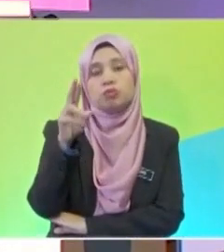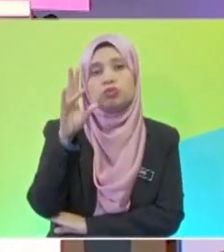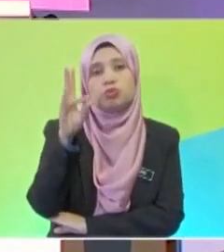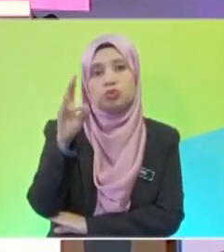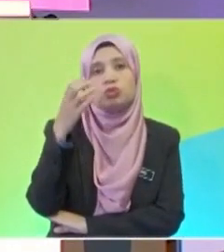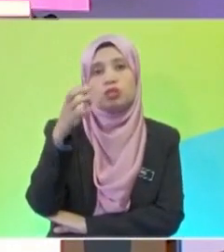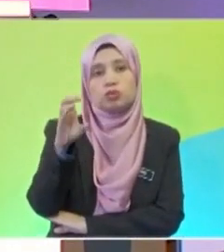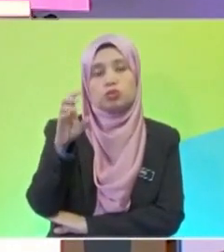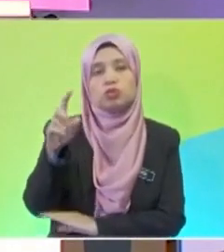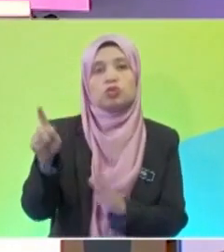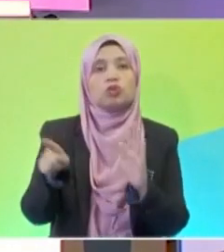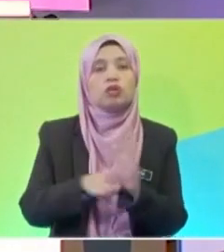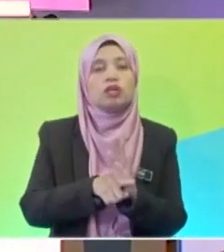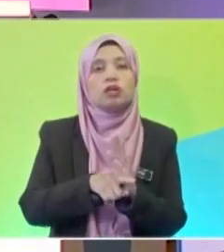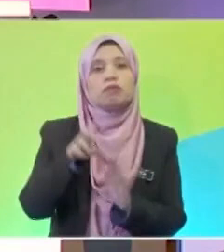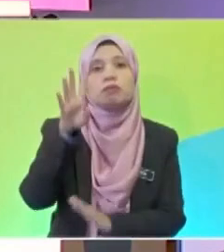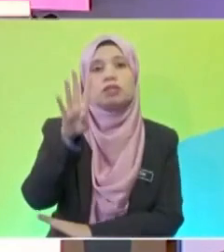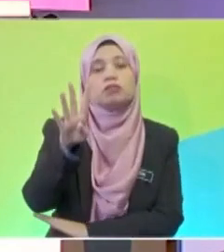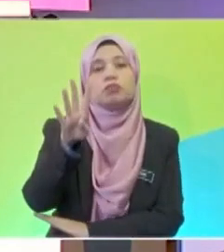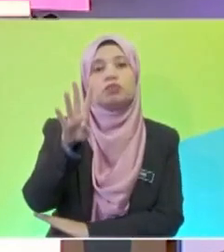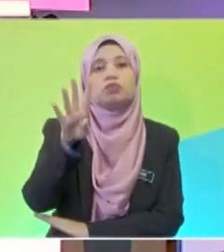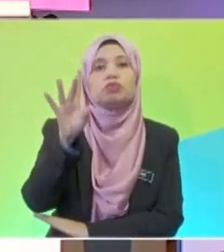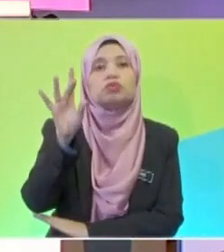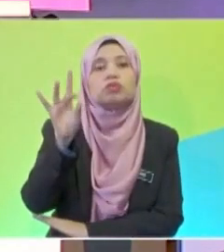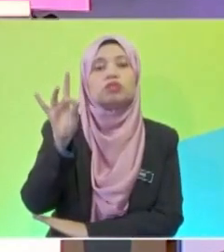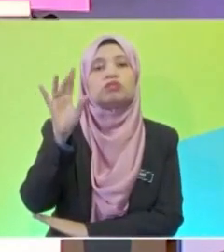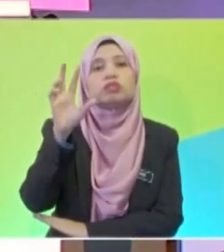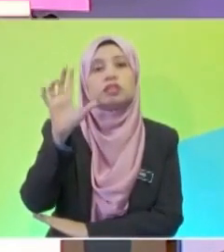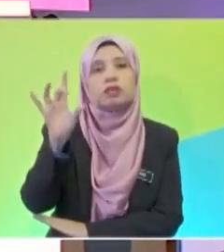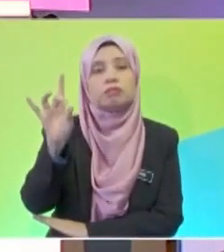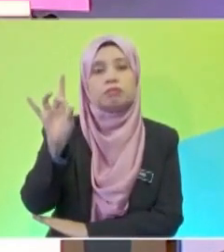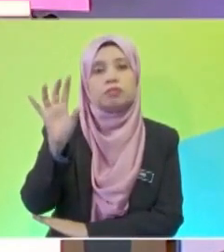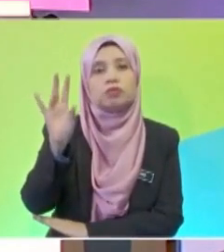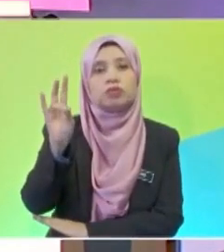RM7,700 tolak RM4,830. Untung pertandingan badminton